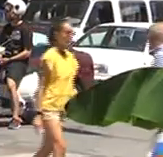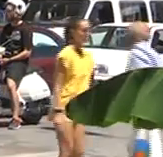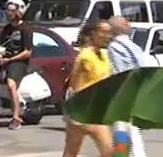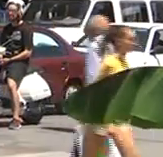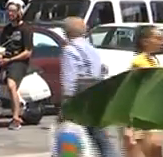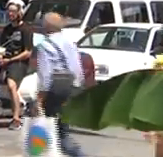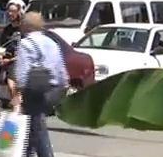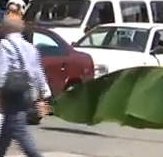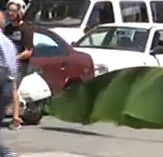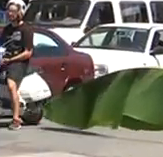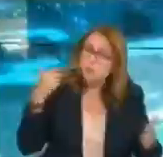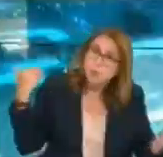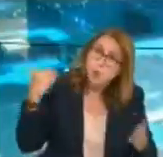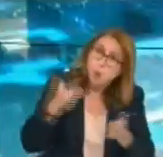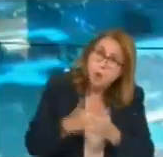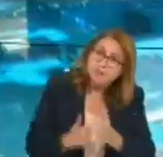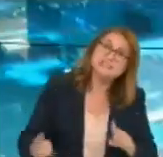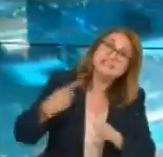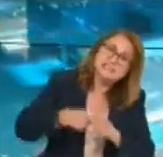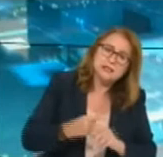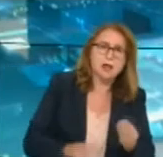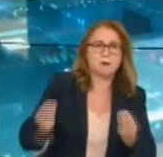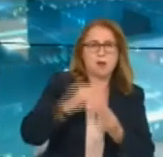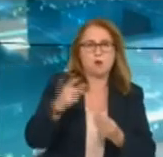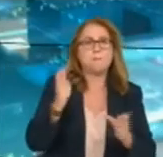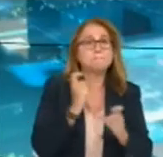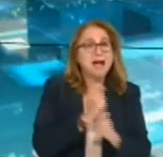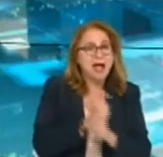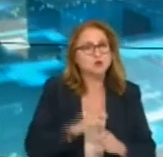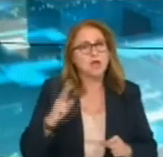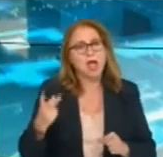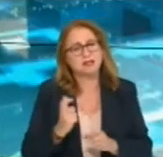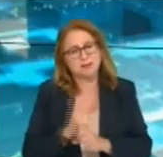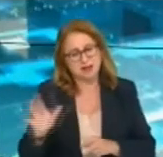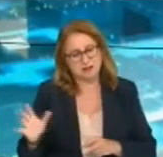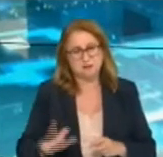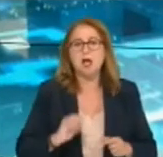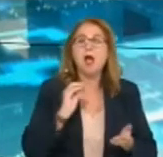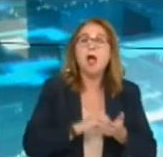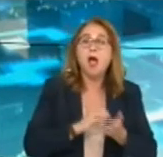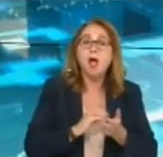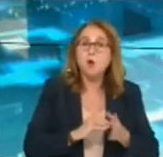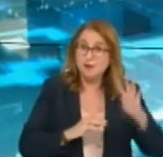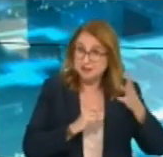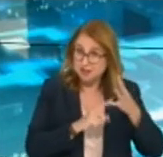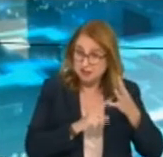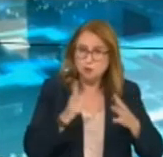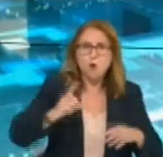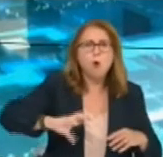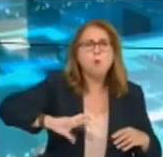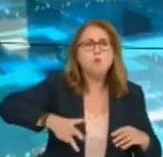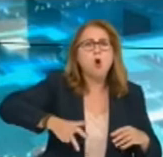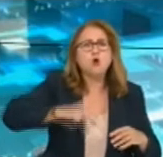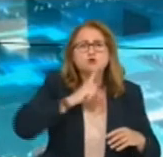χώρους υψηλού συγχρονισμού. Τέταρτον, παράταση έως τις 24 Αυγούστου των επιπρόσθετων μέτρων που ισχύουν στον πόρο. Με